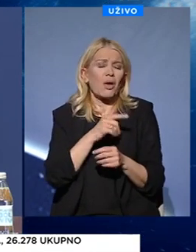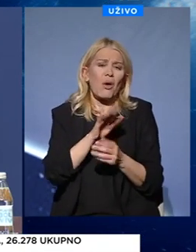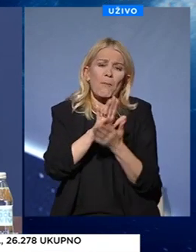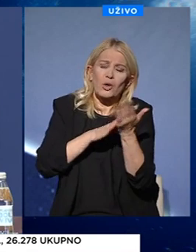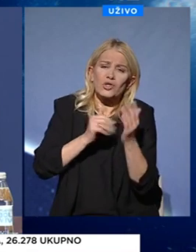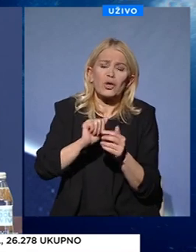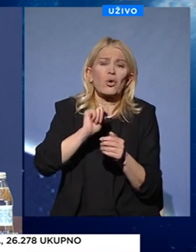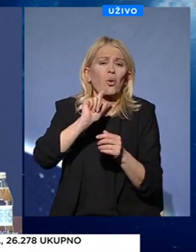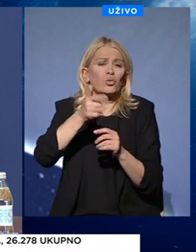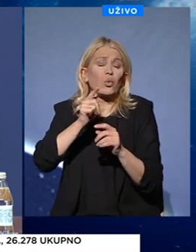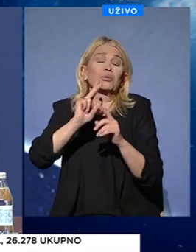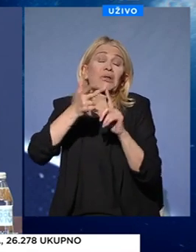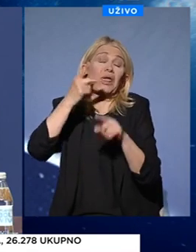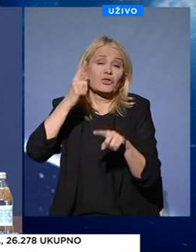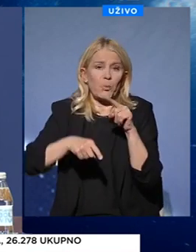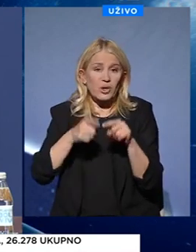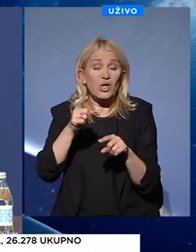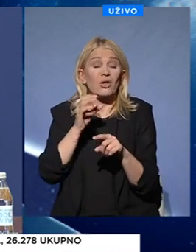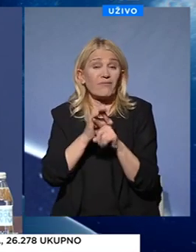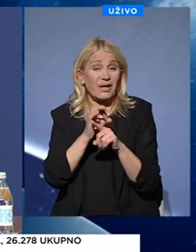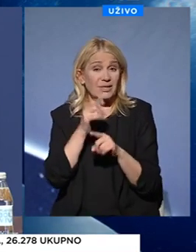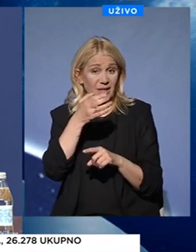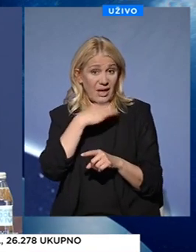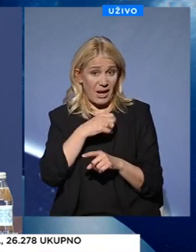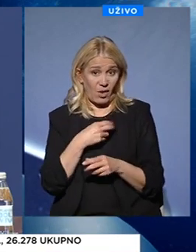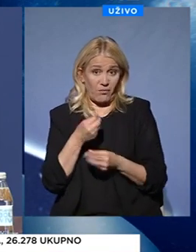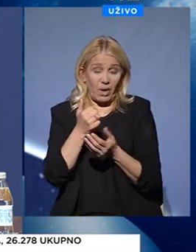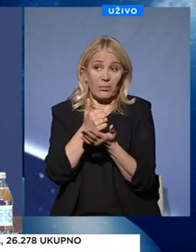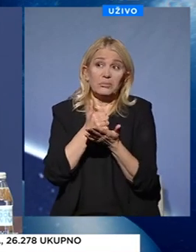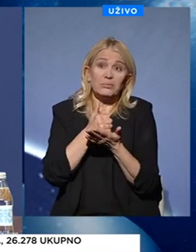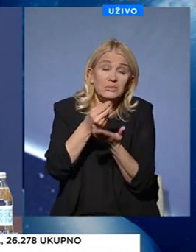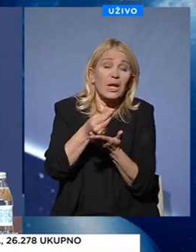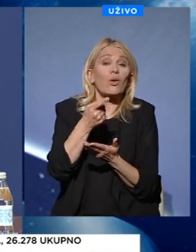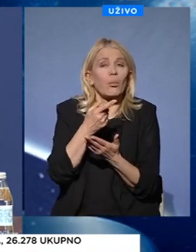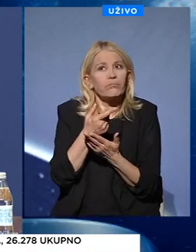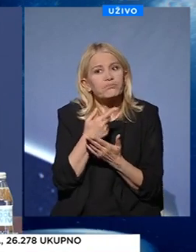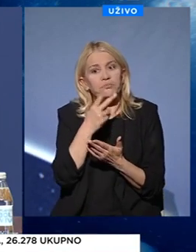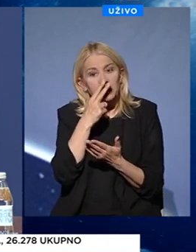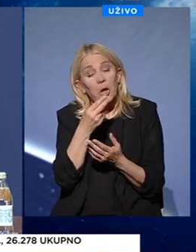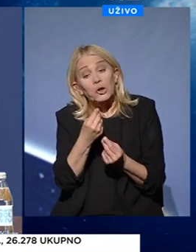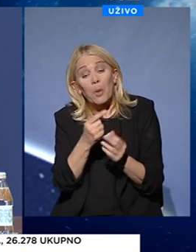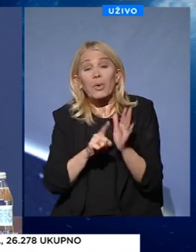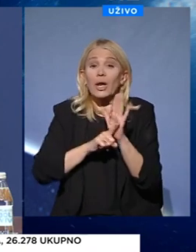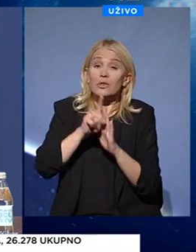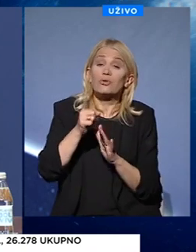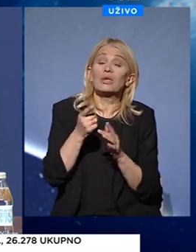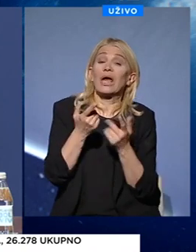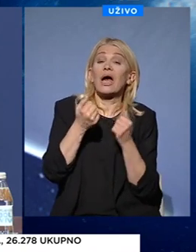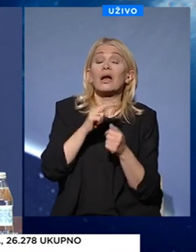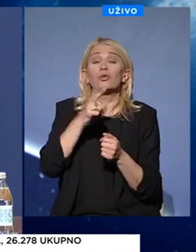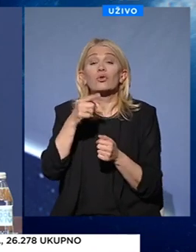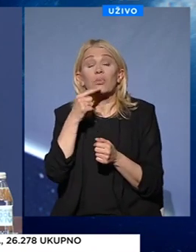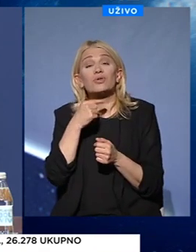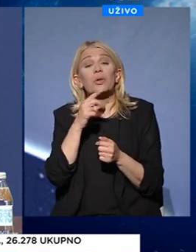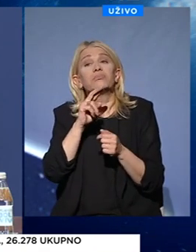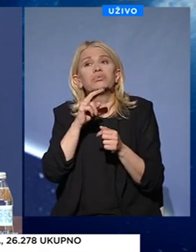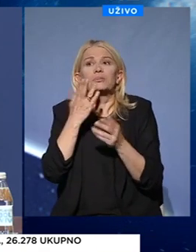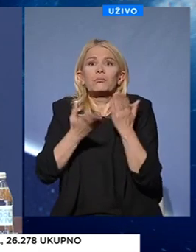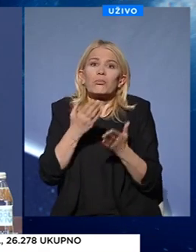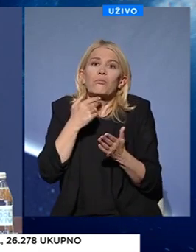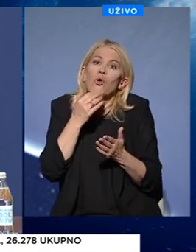u fazi 3, i neki od tih lekova daju, kako se to stručno kaže, obećavajući rezultate, drugim rečima, pokazuju mogućnost da